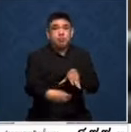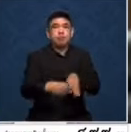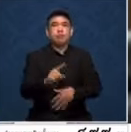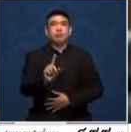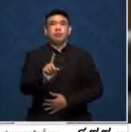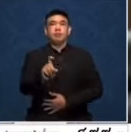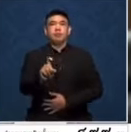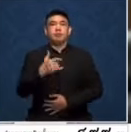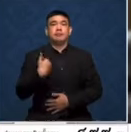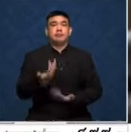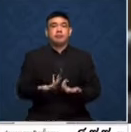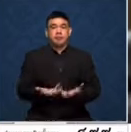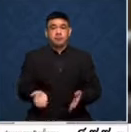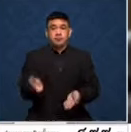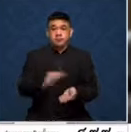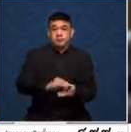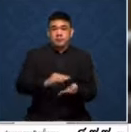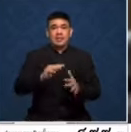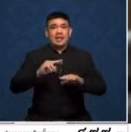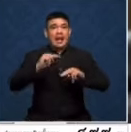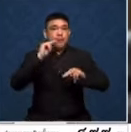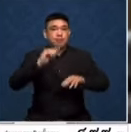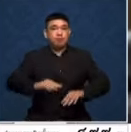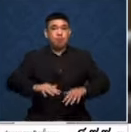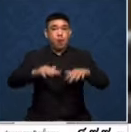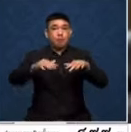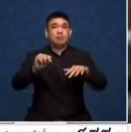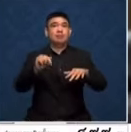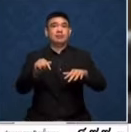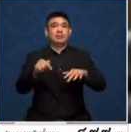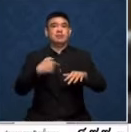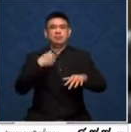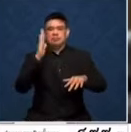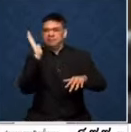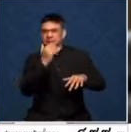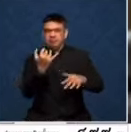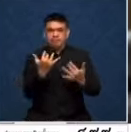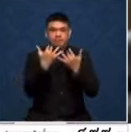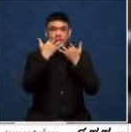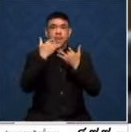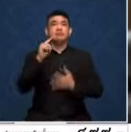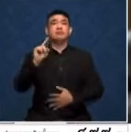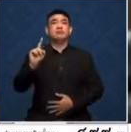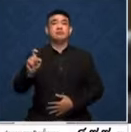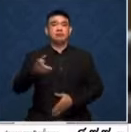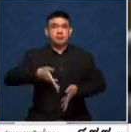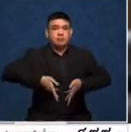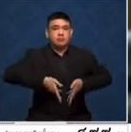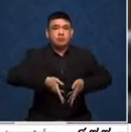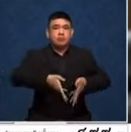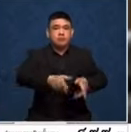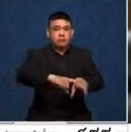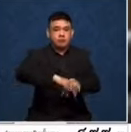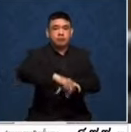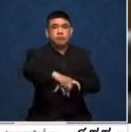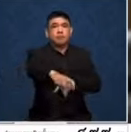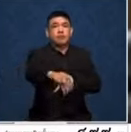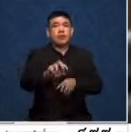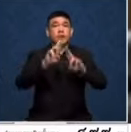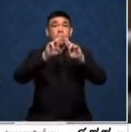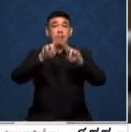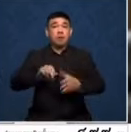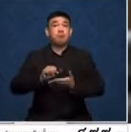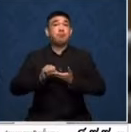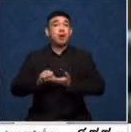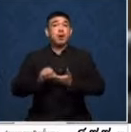ำให้เกิดน้ำท่วมขังที่มากไปกว่านั้นค่ะน้ำเน่าเหม็นตลอดแนวถนนตลอดหน้าร้านสถานบ